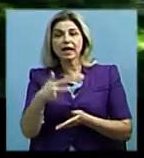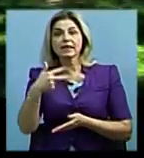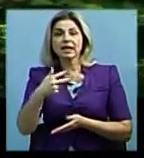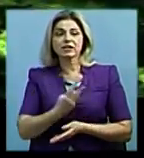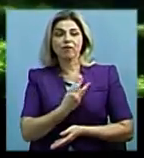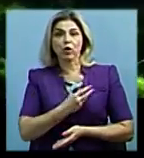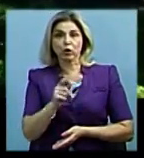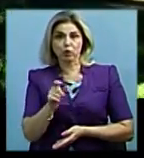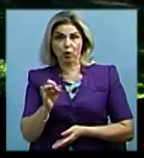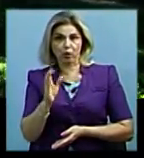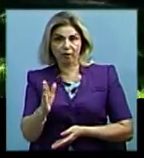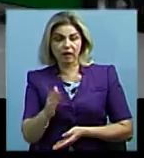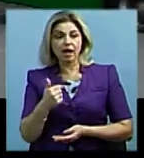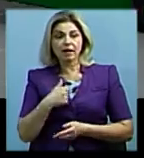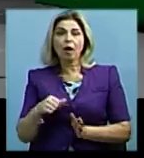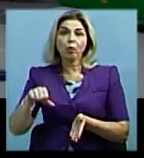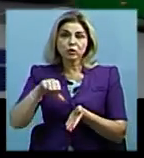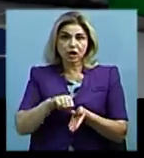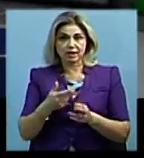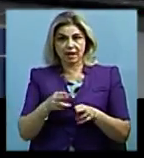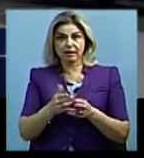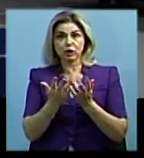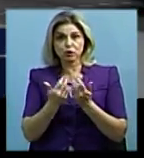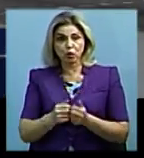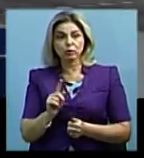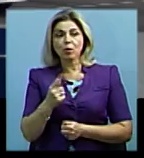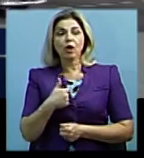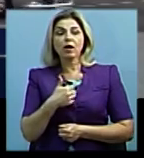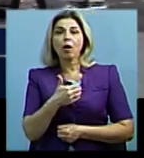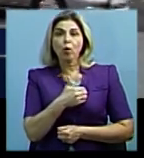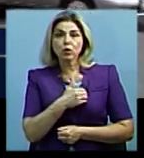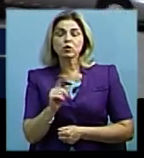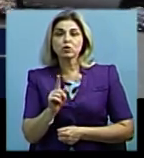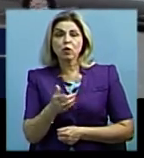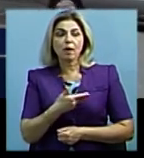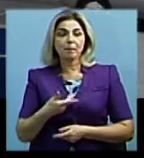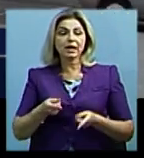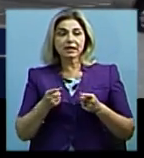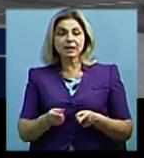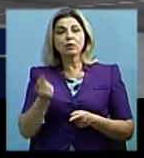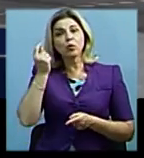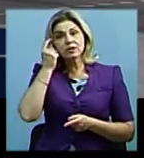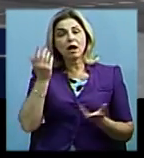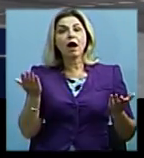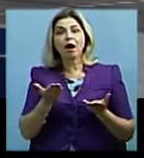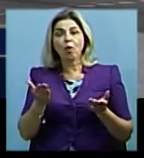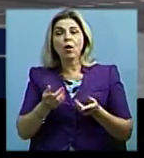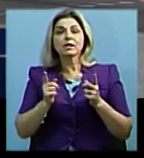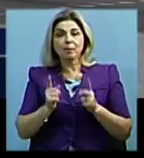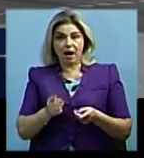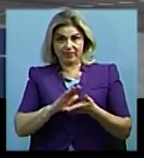Я долучилася до цього підрахунку, бо я хочу, щоб ми дійсно дізналися, який насправді